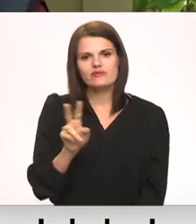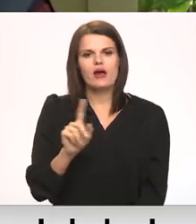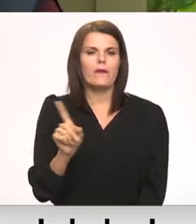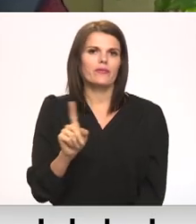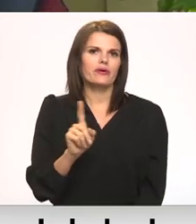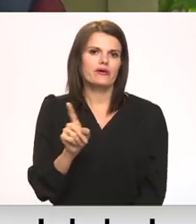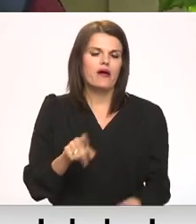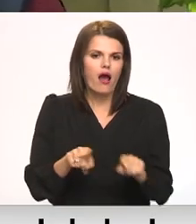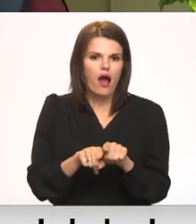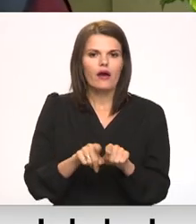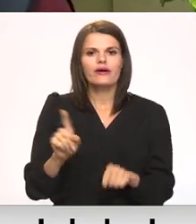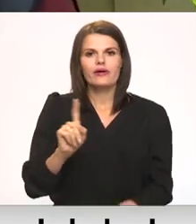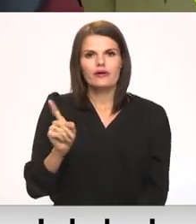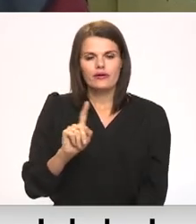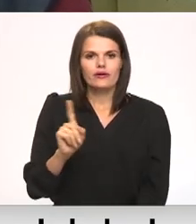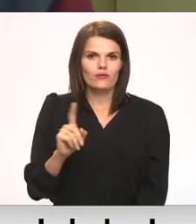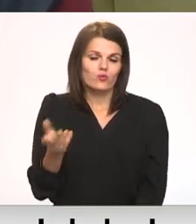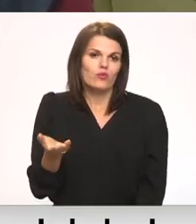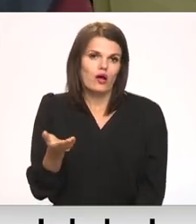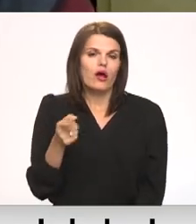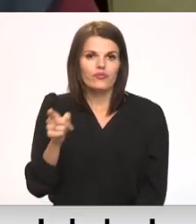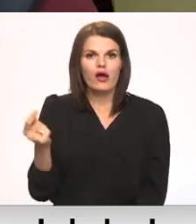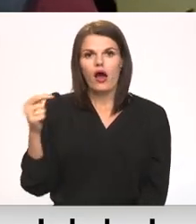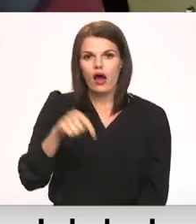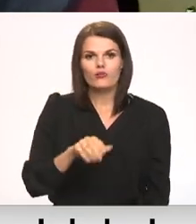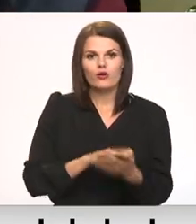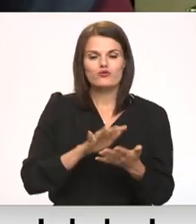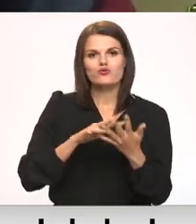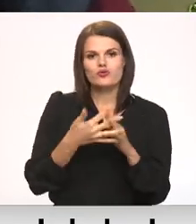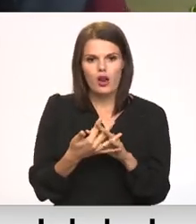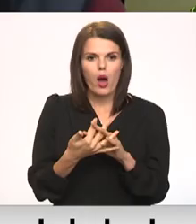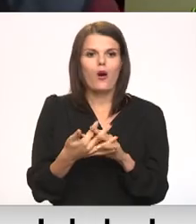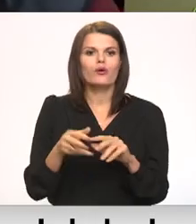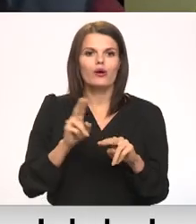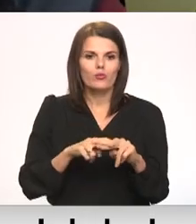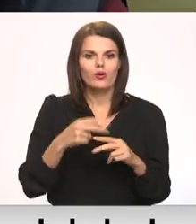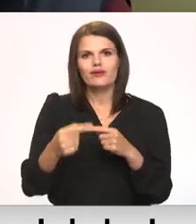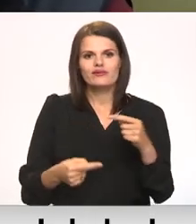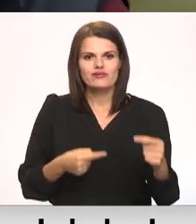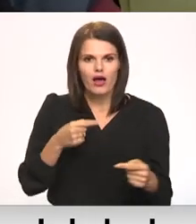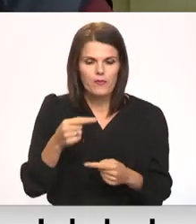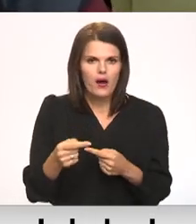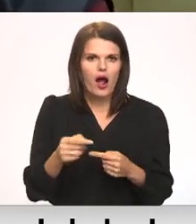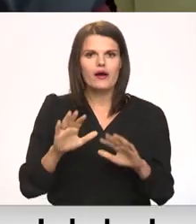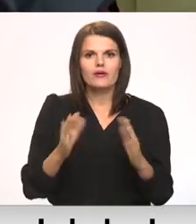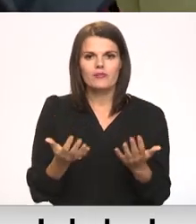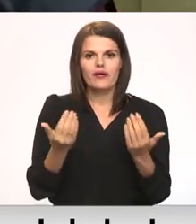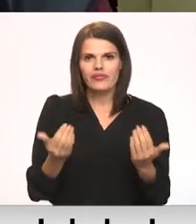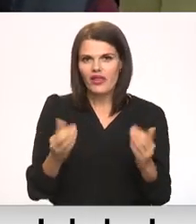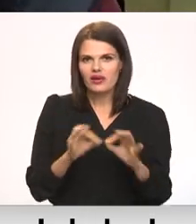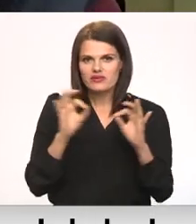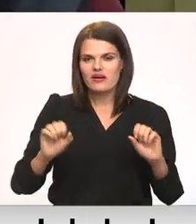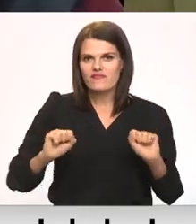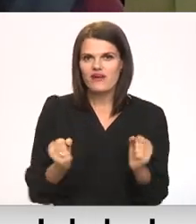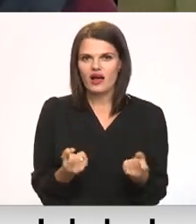arī, nu, jā, tad tie atbrauc uz laukiem un tad... Tad samaina, un, bet tagad sāksies arī